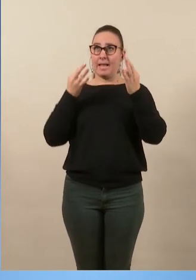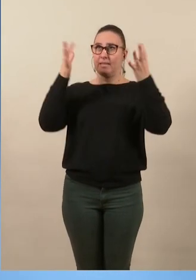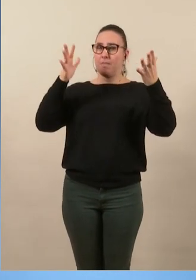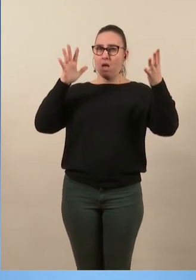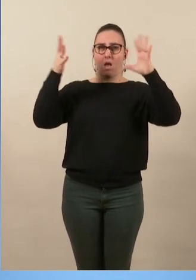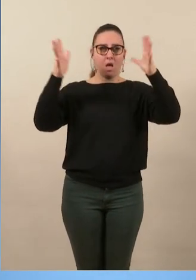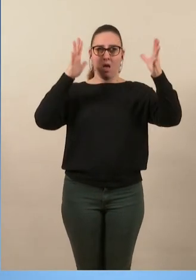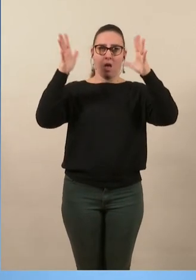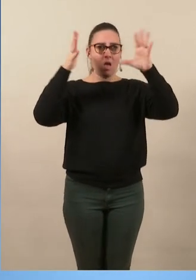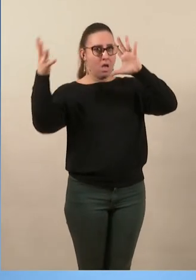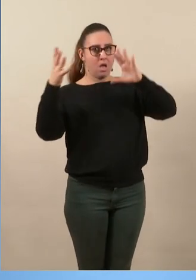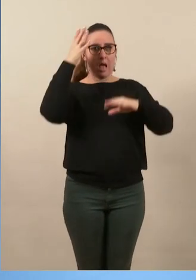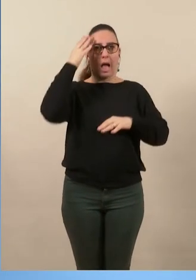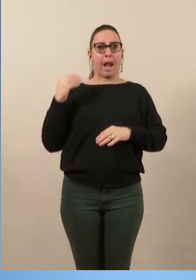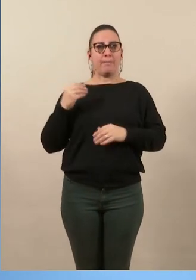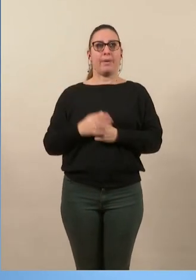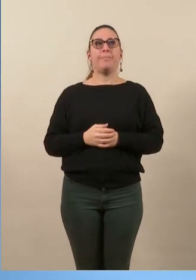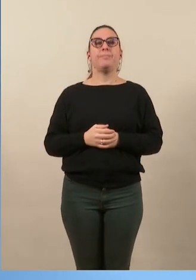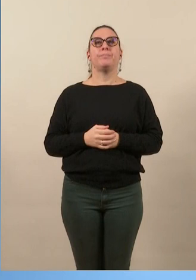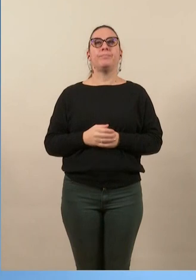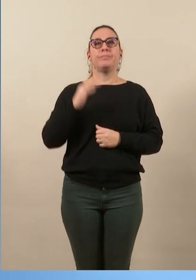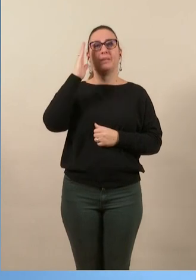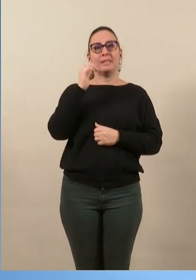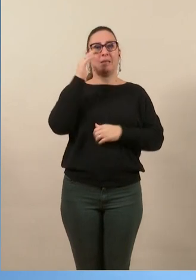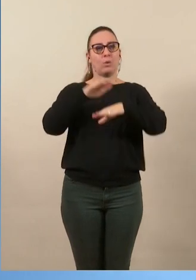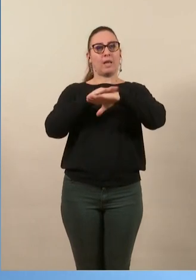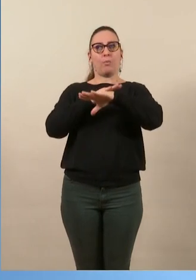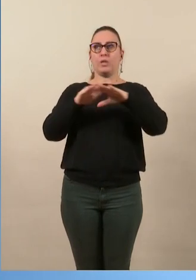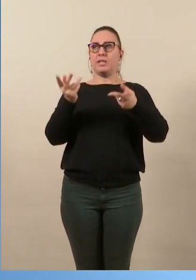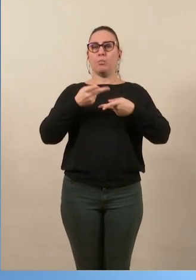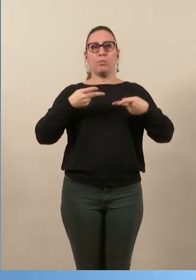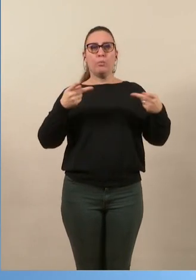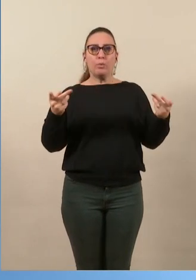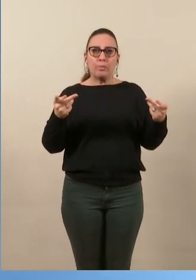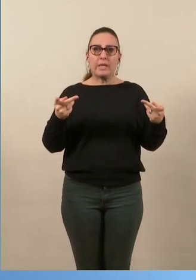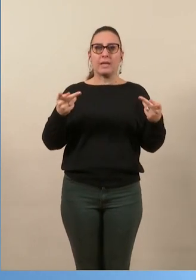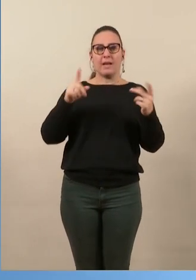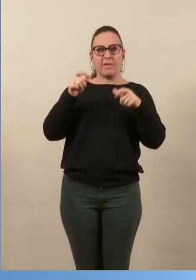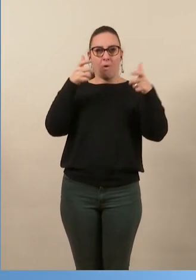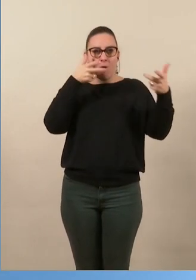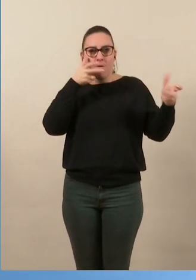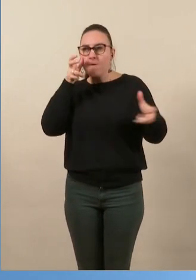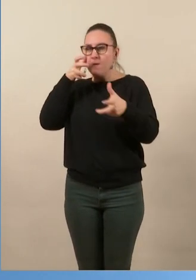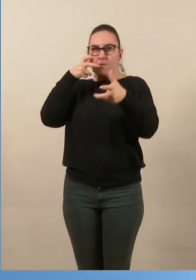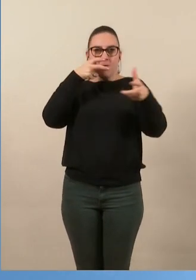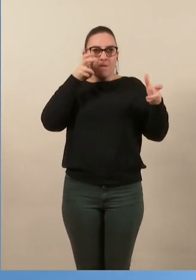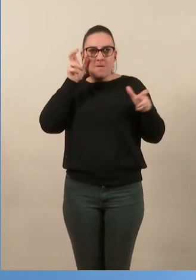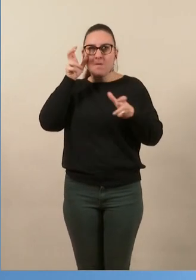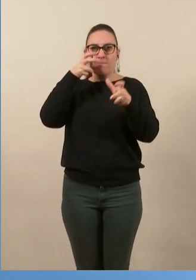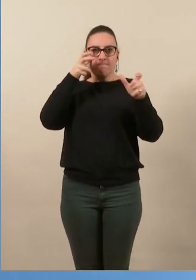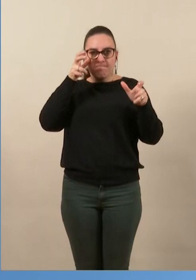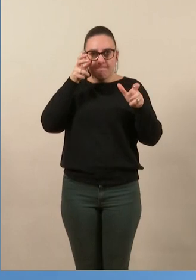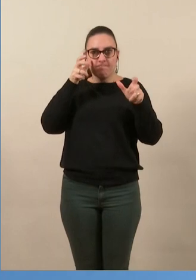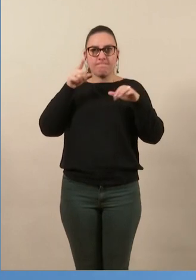climatique dans les Alpes c'est pourquoi not nos politiques publiques doivent être des sentinelles qui construisent dès aujourd'hui